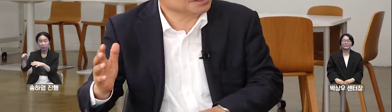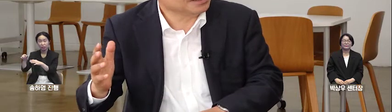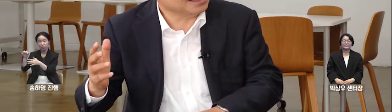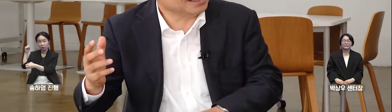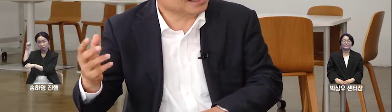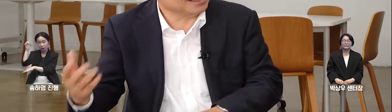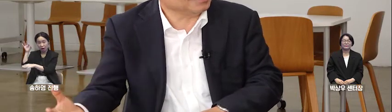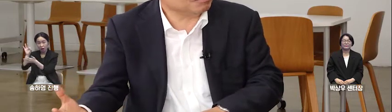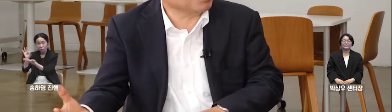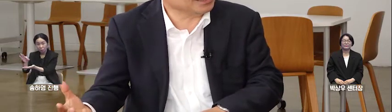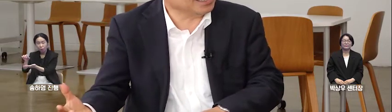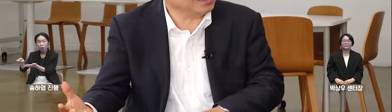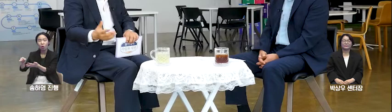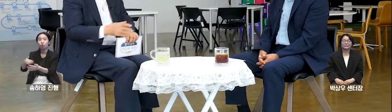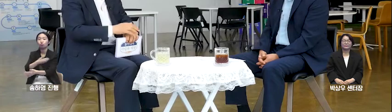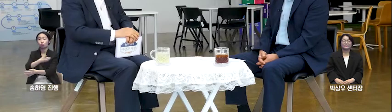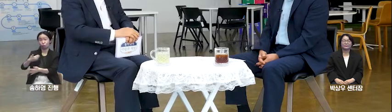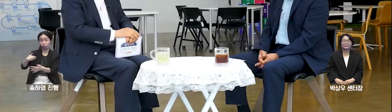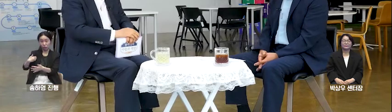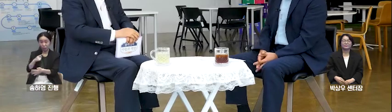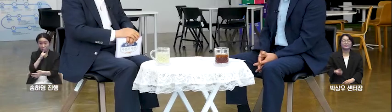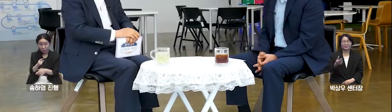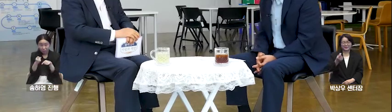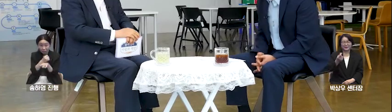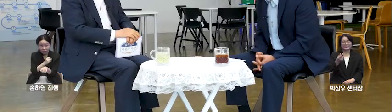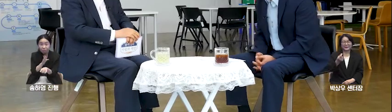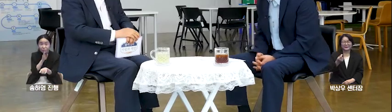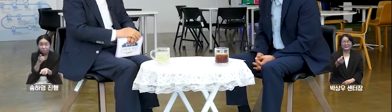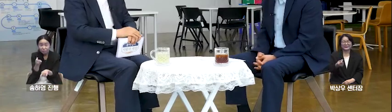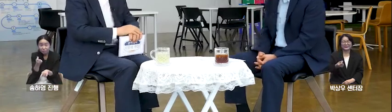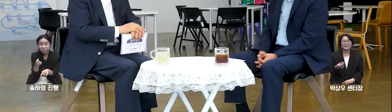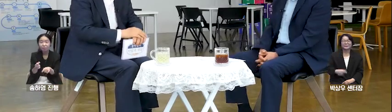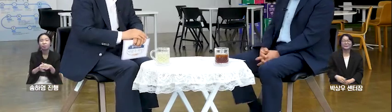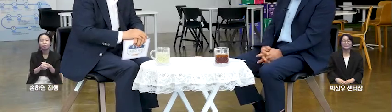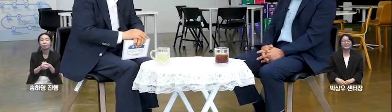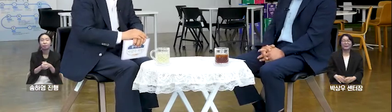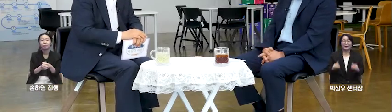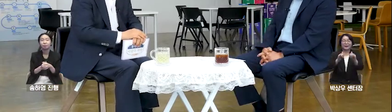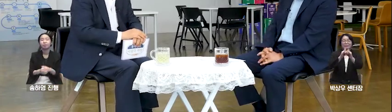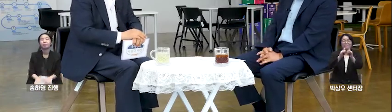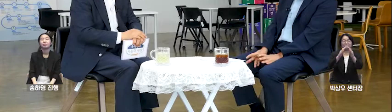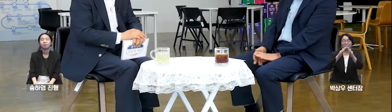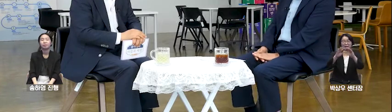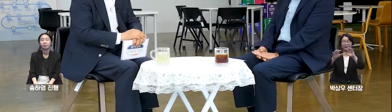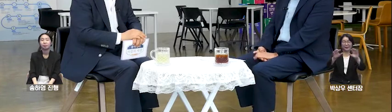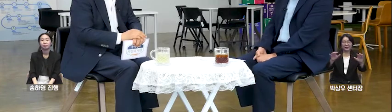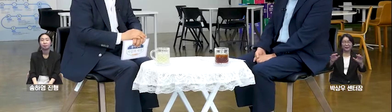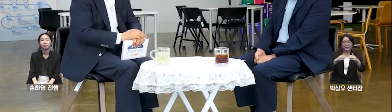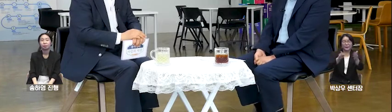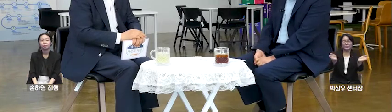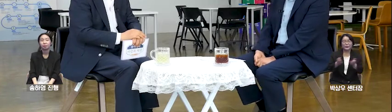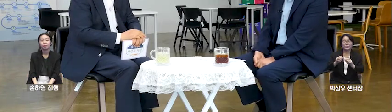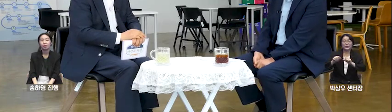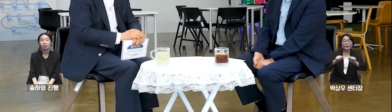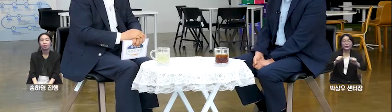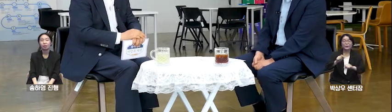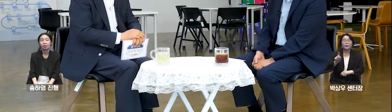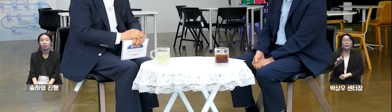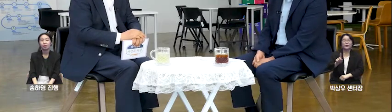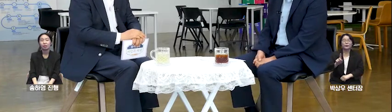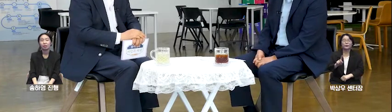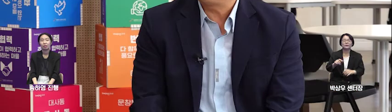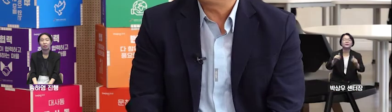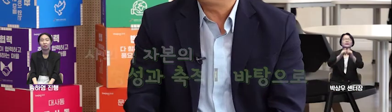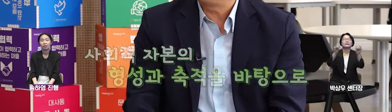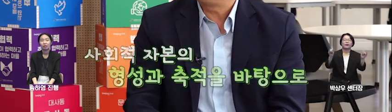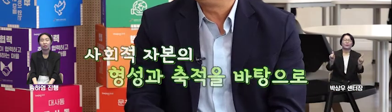좀 풍부하다 이렇게 이해하면 되나요? 그렇게 보시면 되실 것 같습니다. 마을 공동체 활동이라는 것이